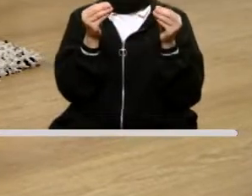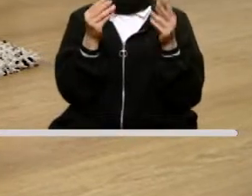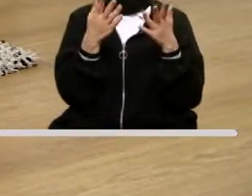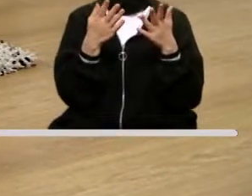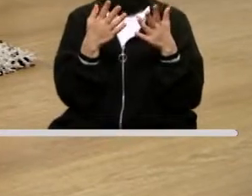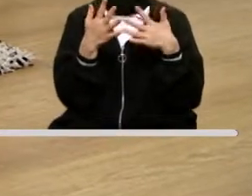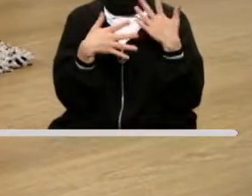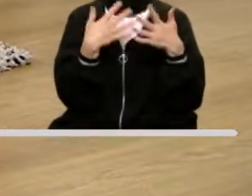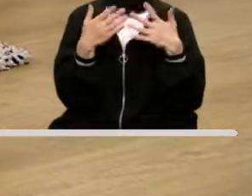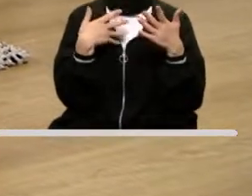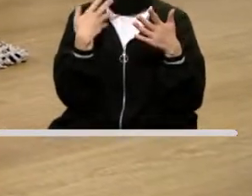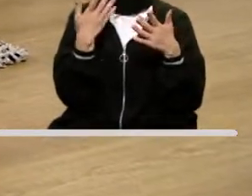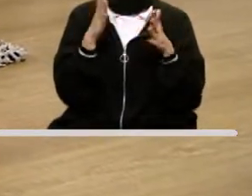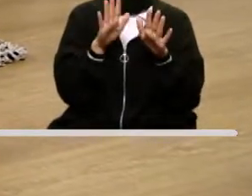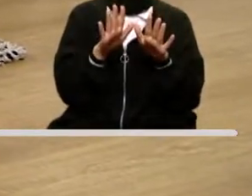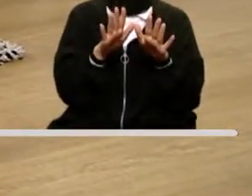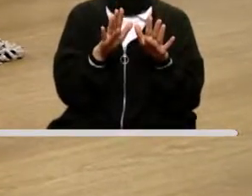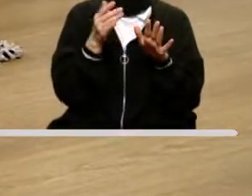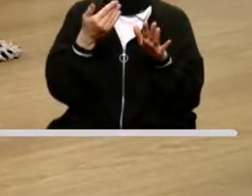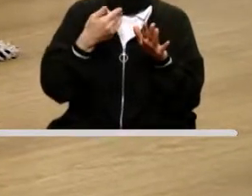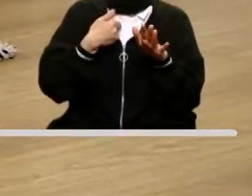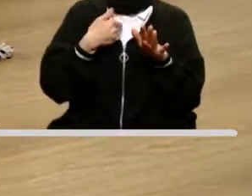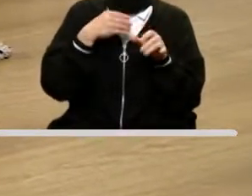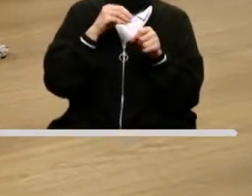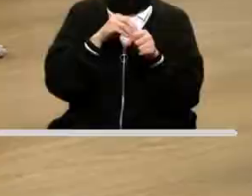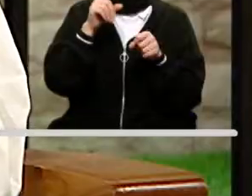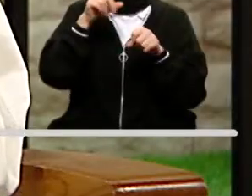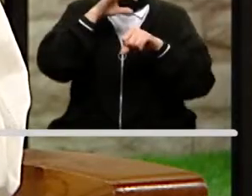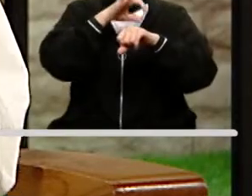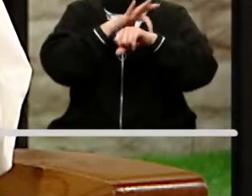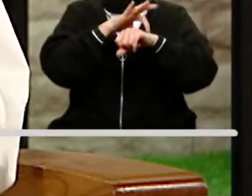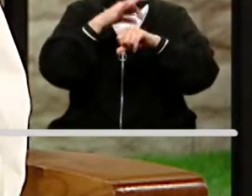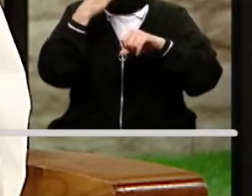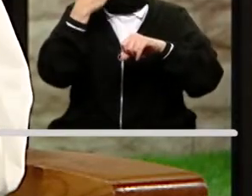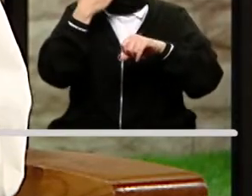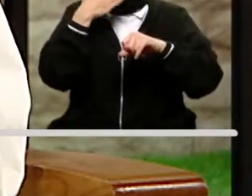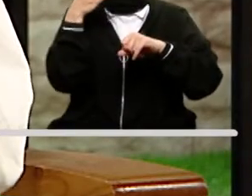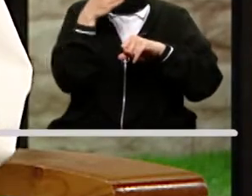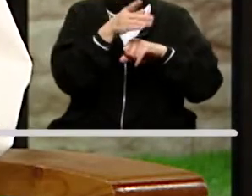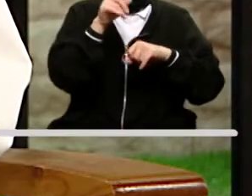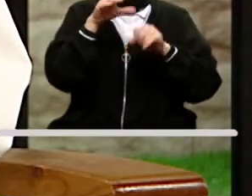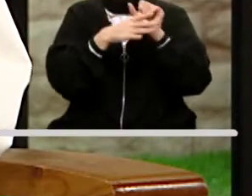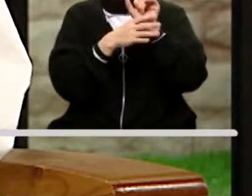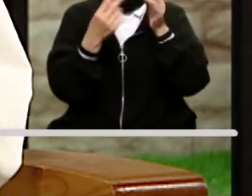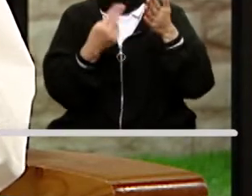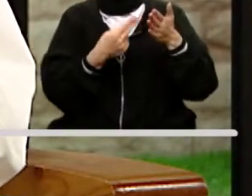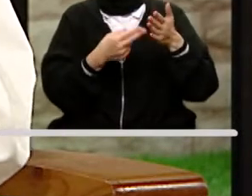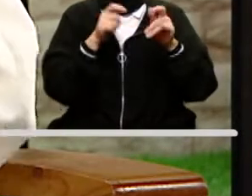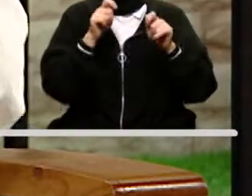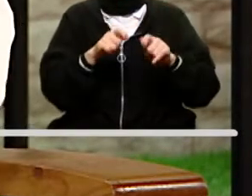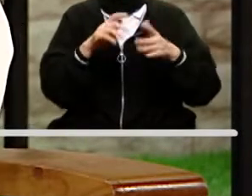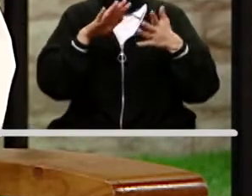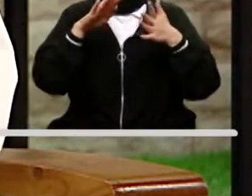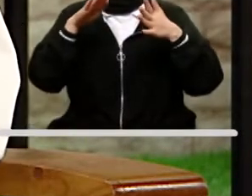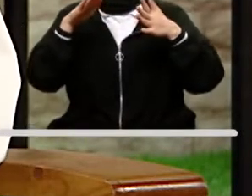dallandırmak istemiyorum ama eğer benim içimde bir tıp okumak, eğer bir ressamlık kaldıysa, bir sanat kaldıysa, ben bunun karşılığında